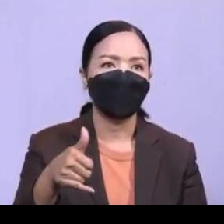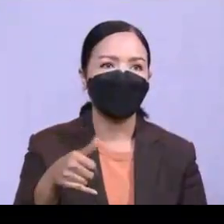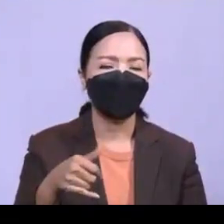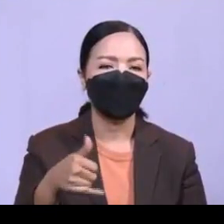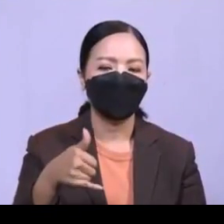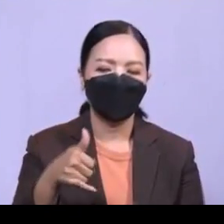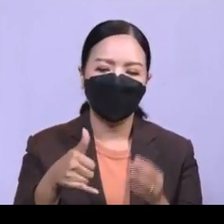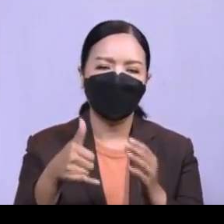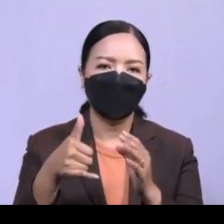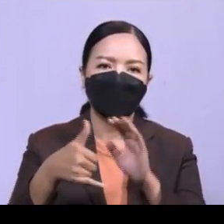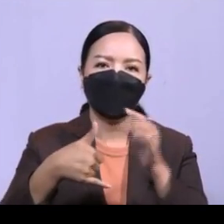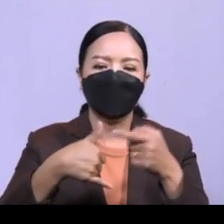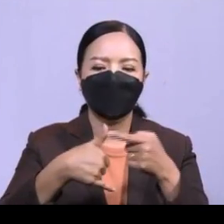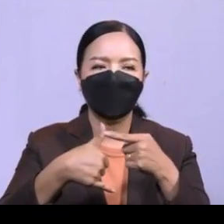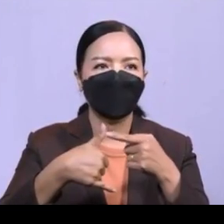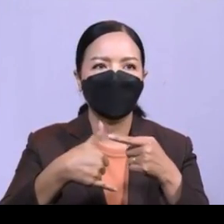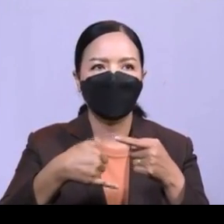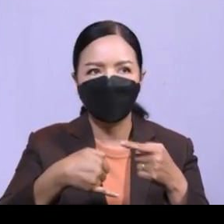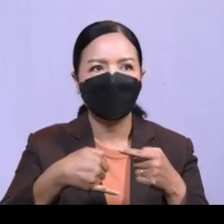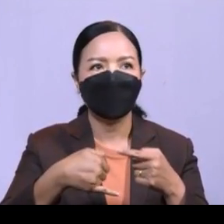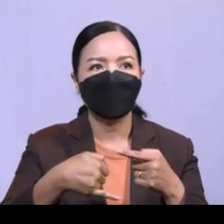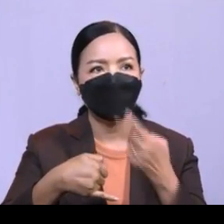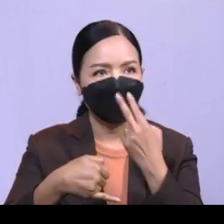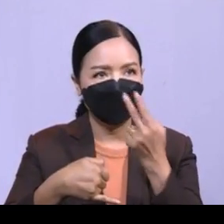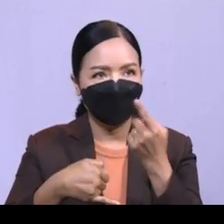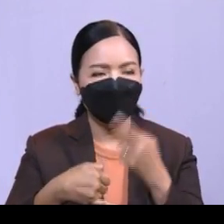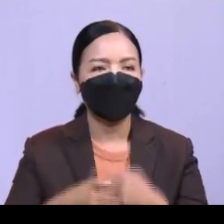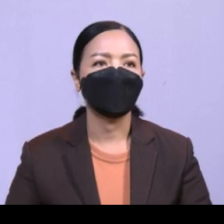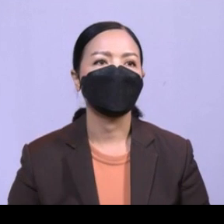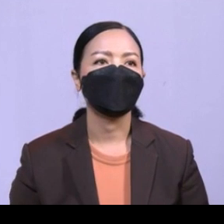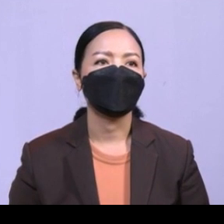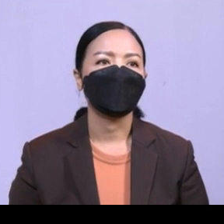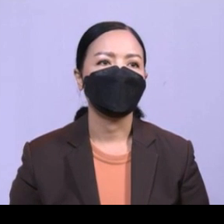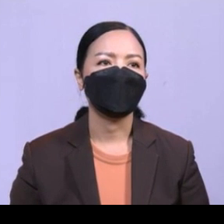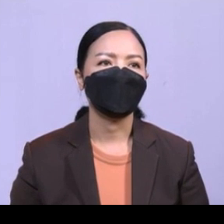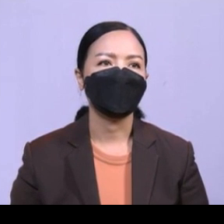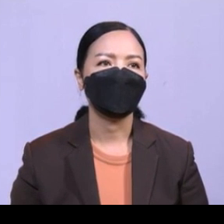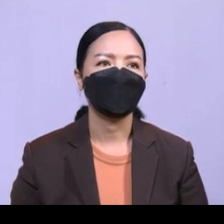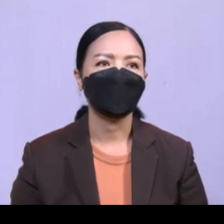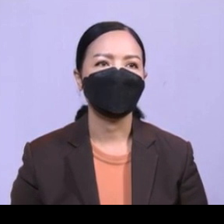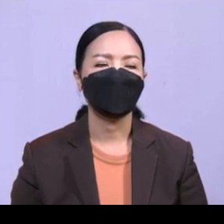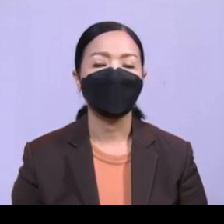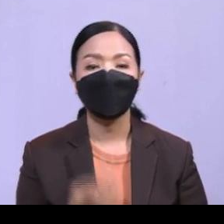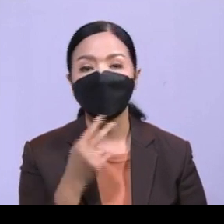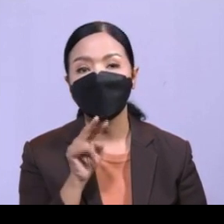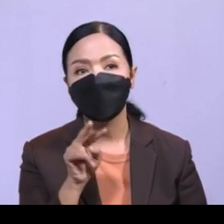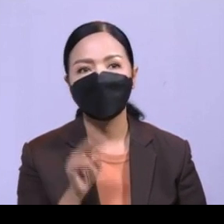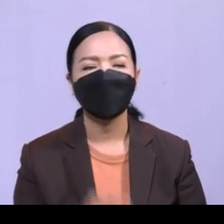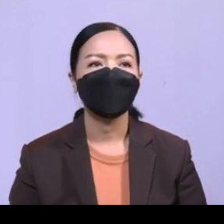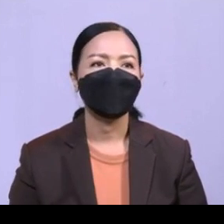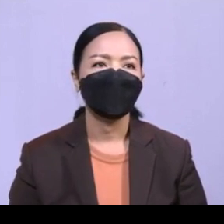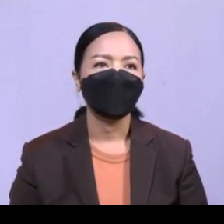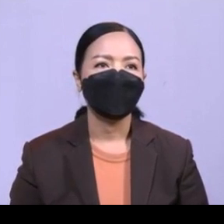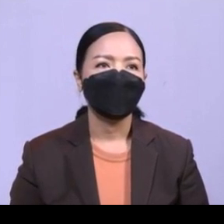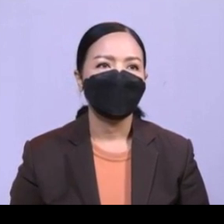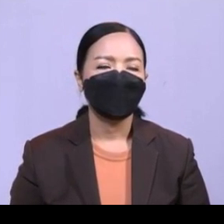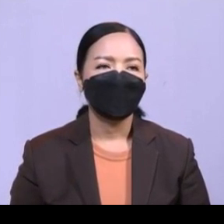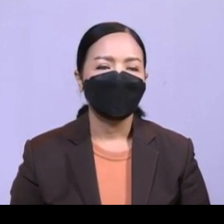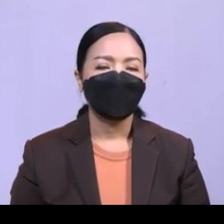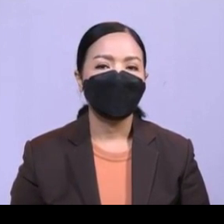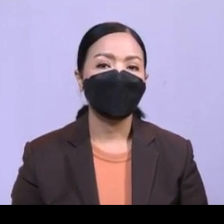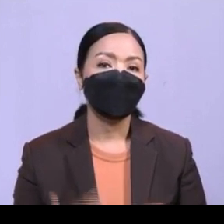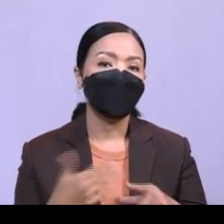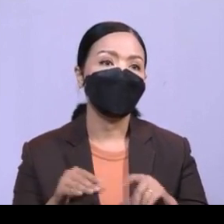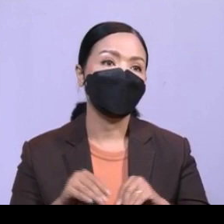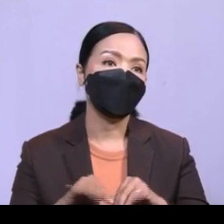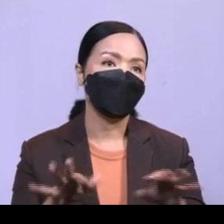ะไม่มีศีรษะเนี่ยคุณผู้ชมเขาแชร์กันนะฮะแล้วเดี๋ยวตอนแรกเขาแชร์เรื่องนี้นะ